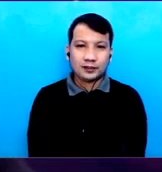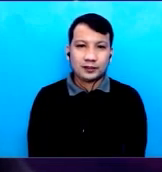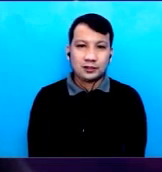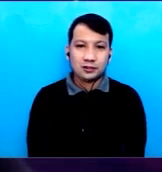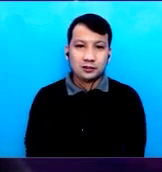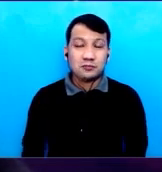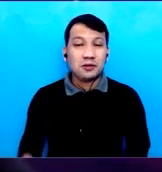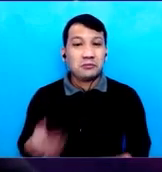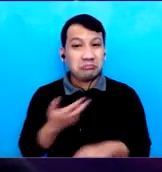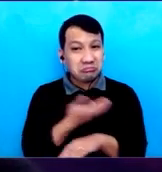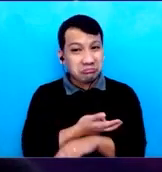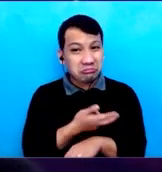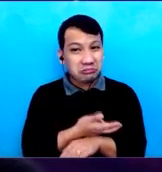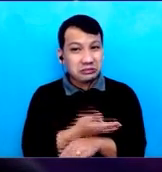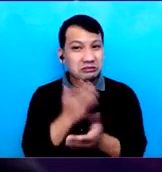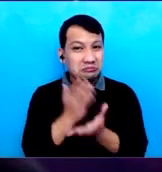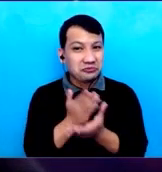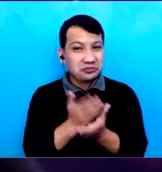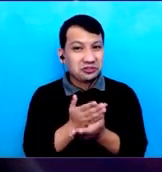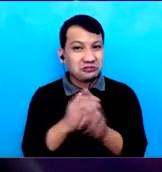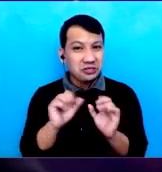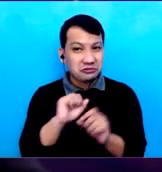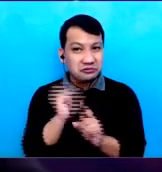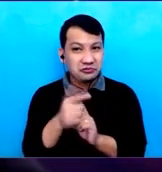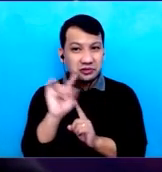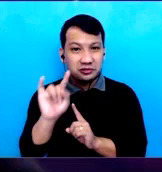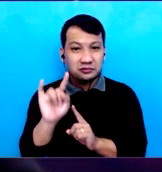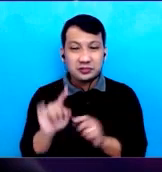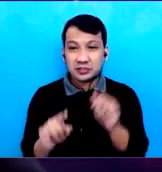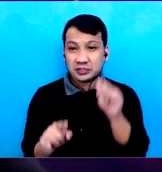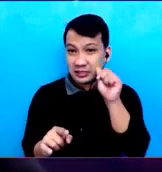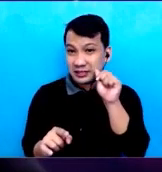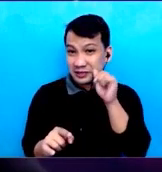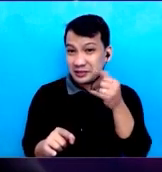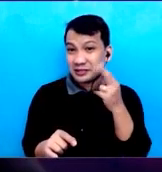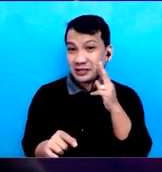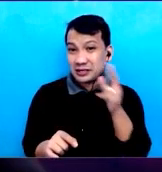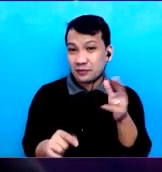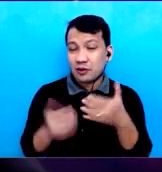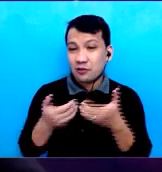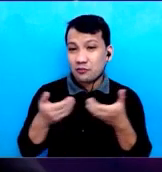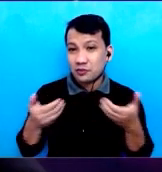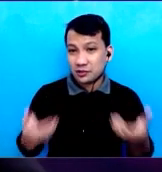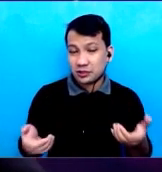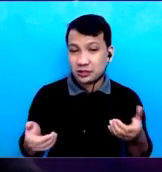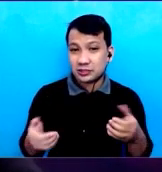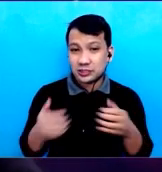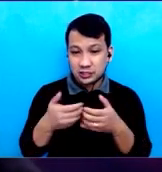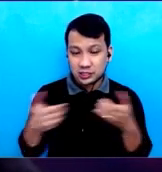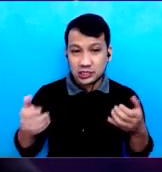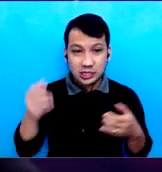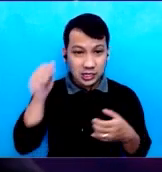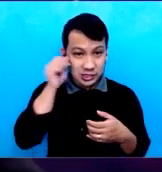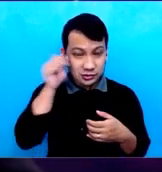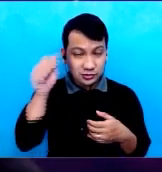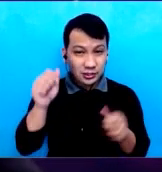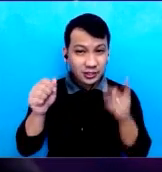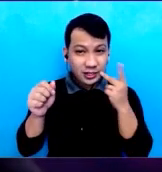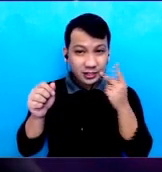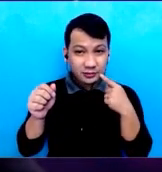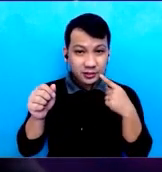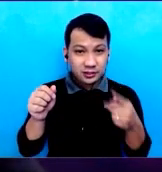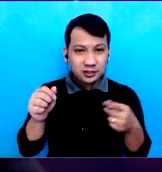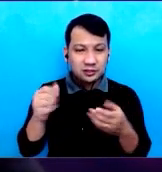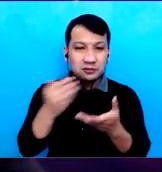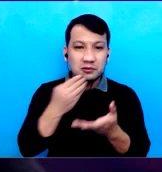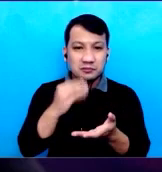Magpapahinga raw muna sa social media si AJ Raval matapos madawit sa hiwalayang Alger Abrenica at Kylie Padilla. May mensahe